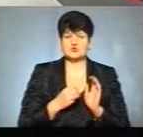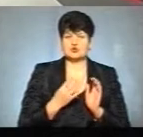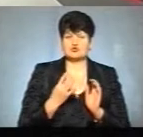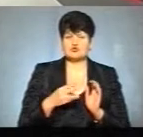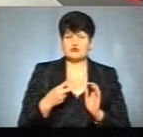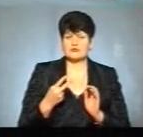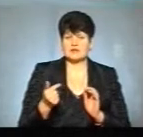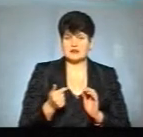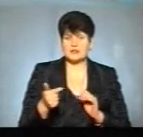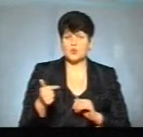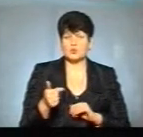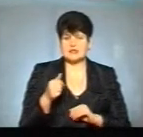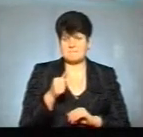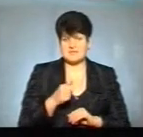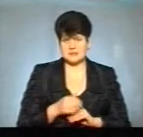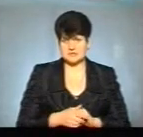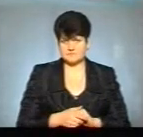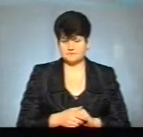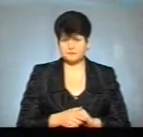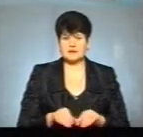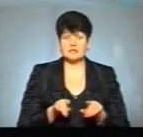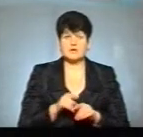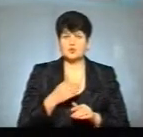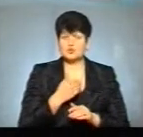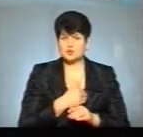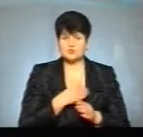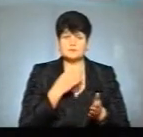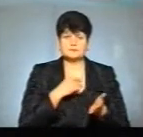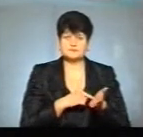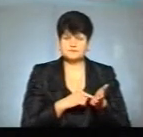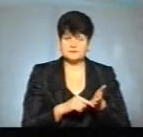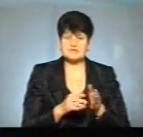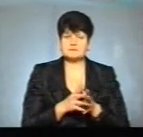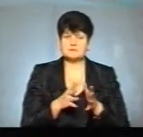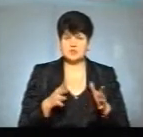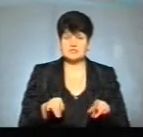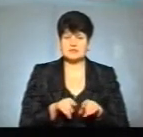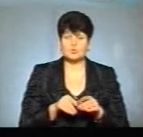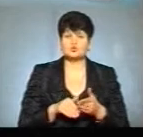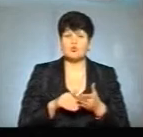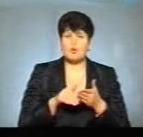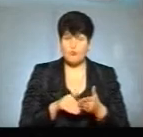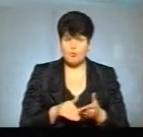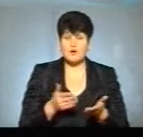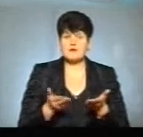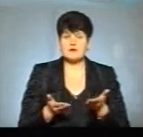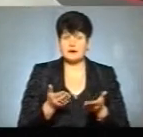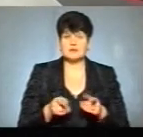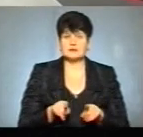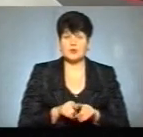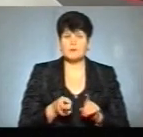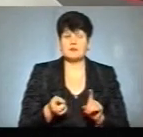з грудня місяця. Також хочу зазначити, що збільшується також допомога, яка також прив'язана